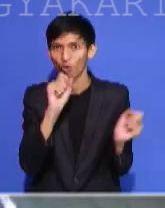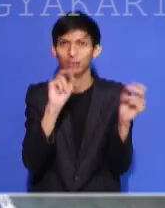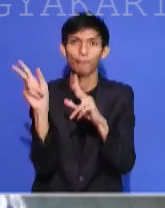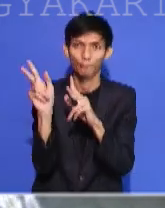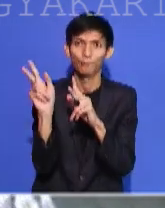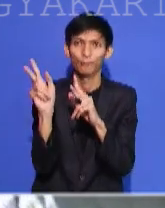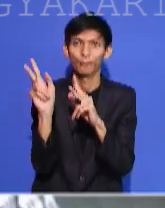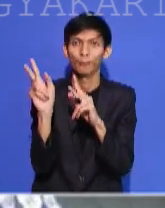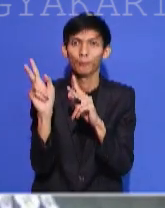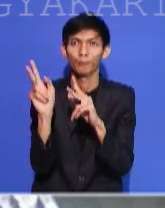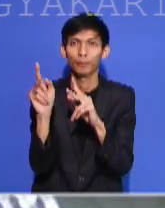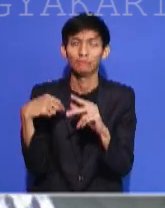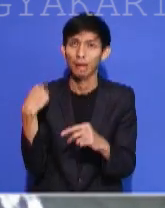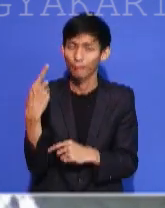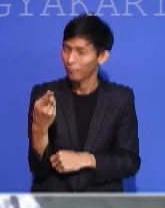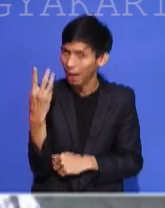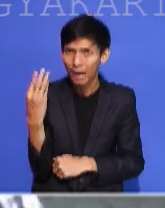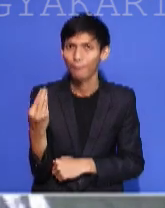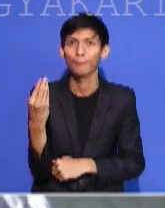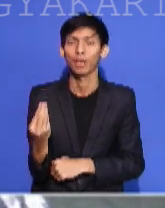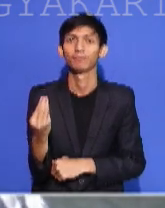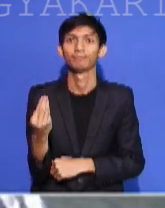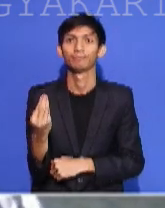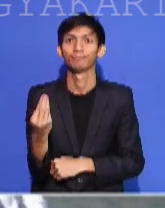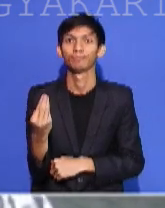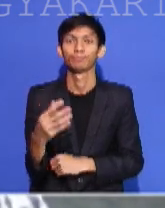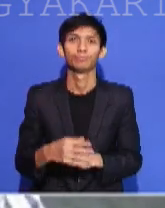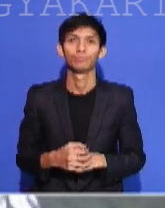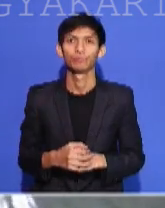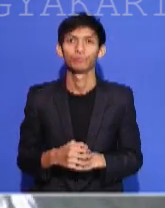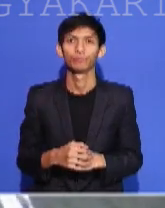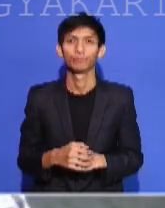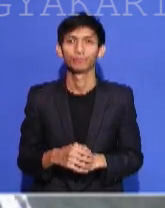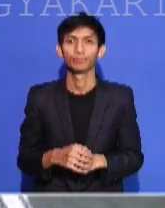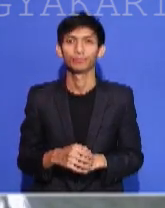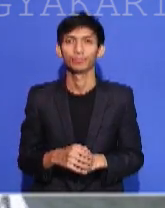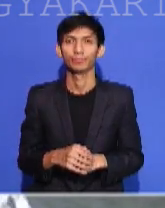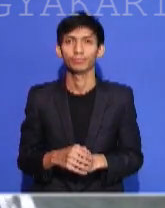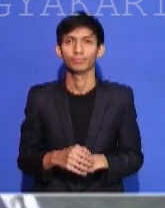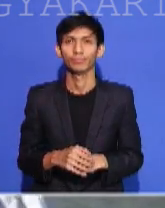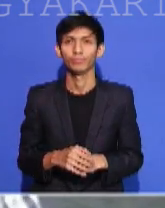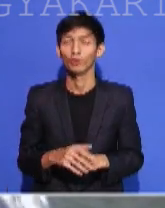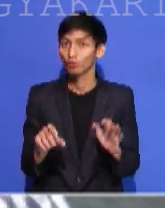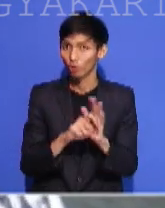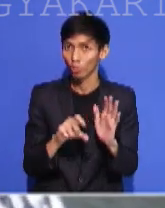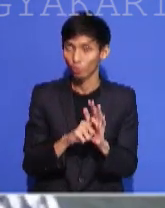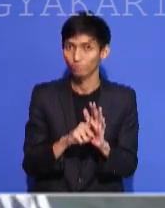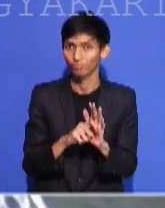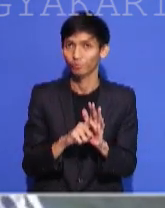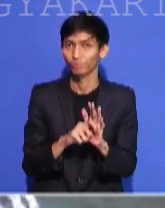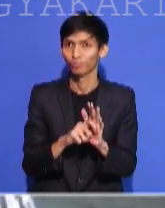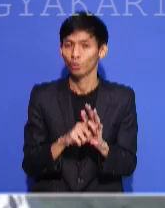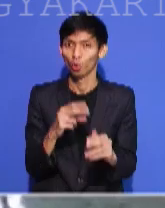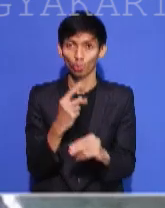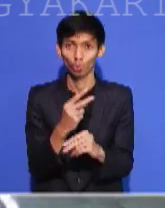itu sampai kapanpun itu harusnya menjadi bisa diteladani, menjadi contoh guru